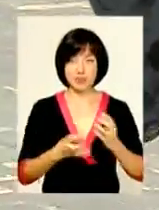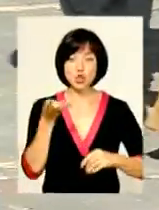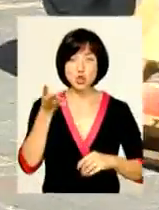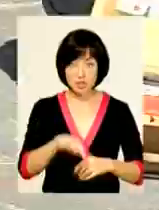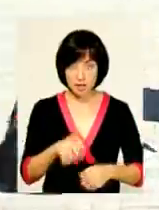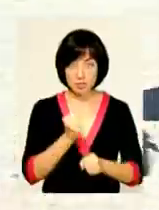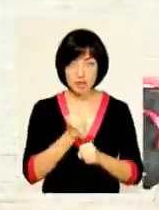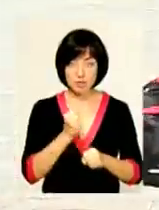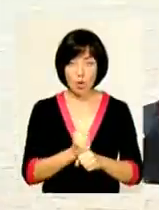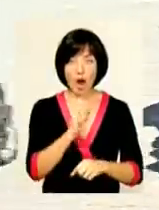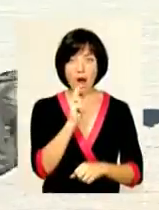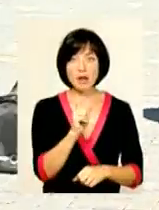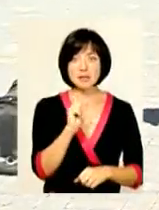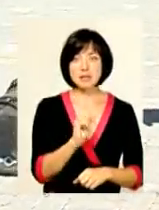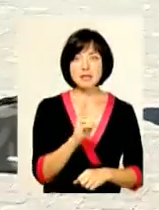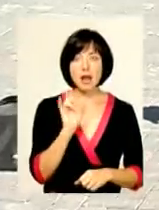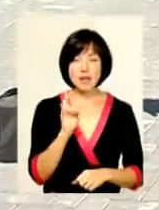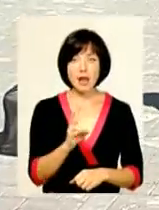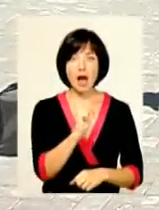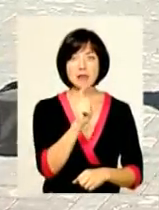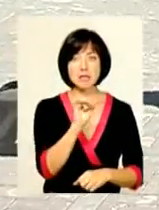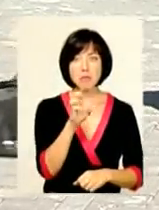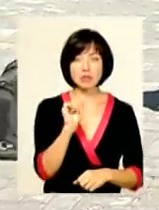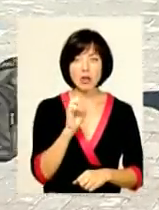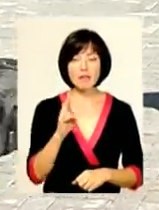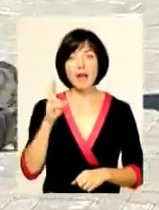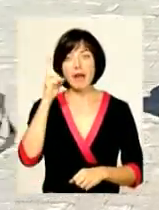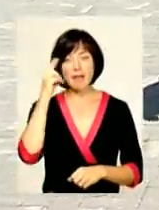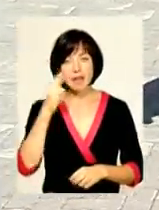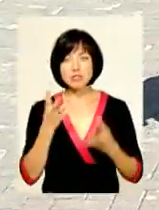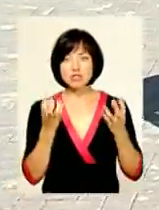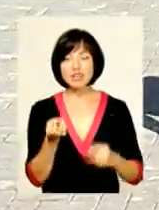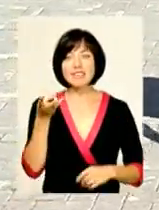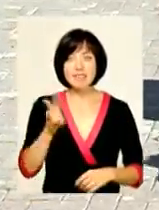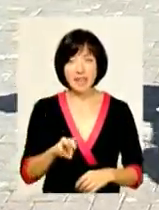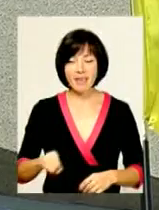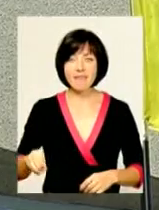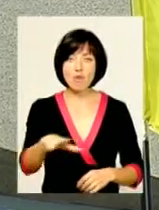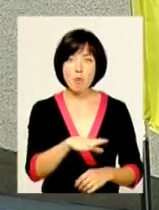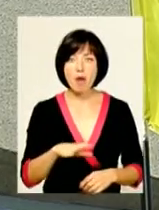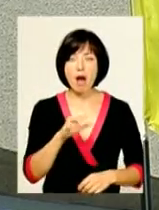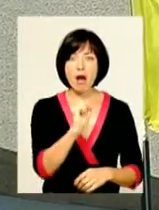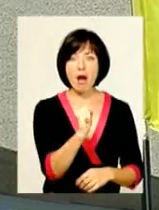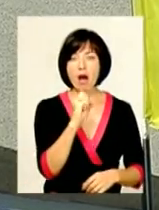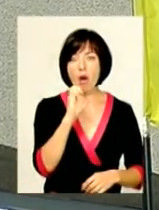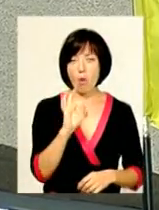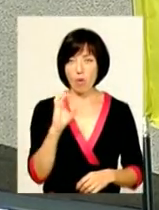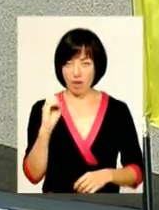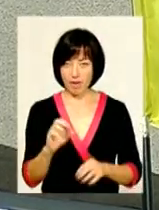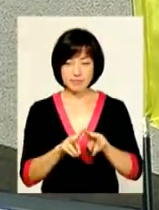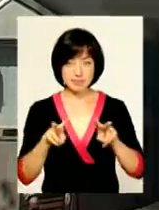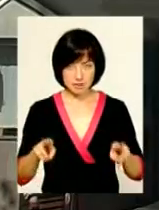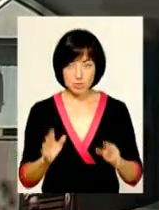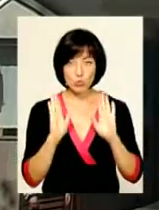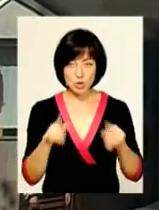уже працюють у Казахстані, Узбекистані, Азербайджані та Китаї. Ще 3 – в Європі. В Саудівській Аравії аналогічний центр наразі на